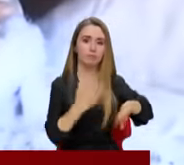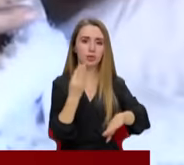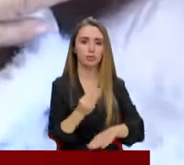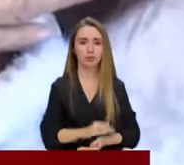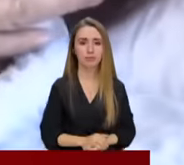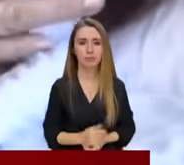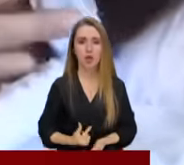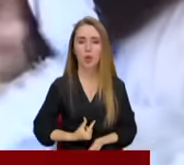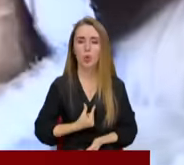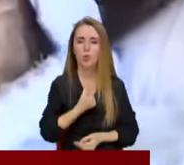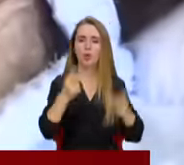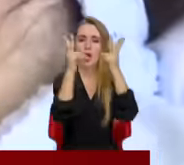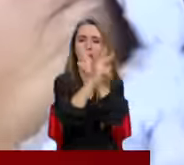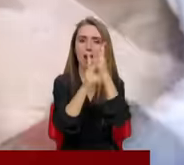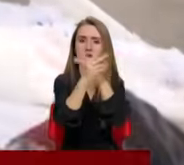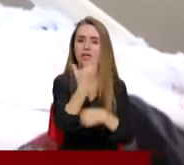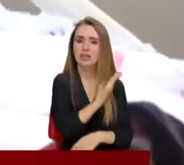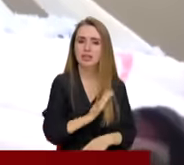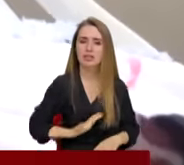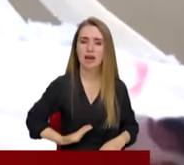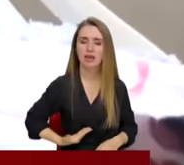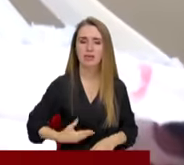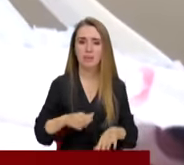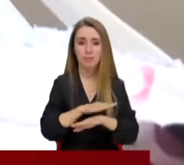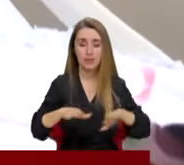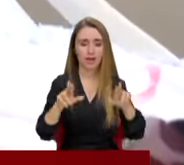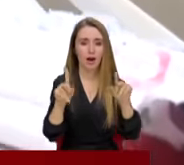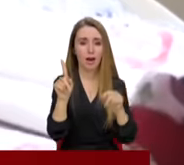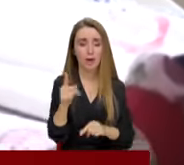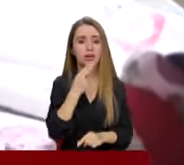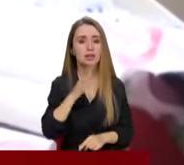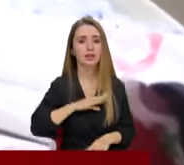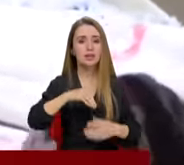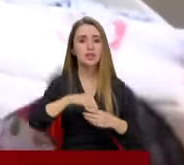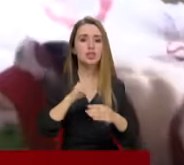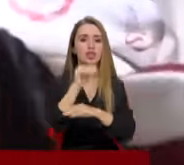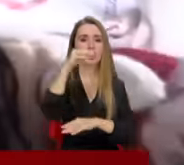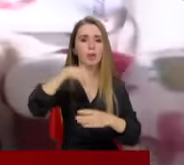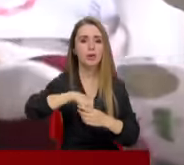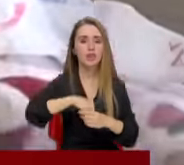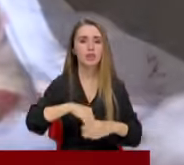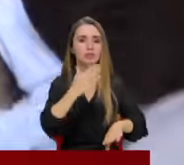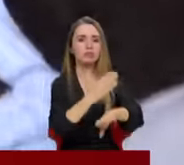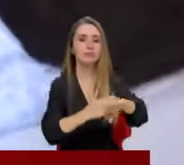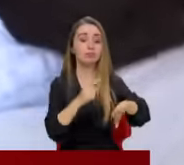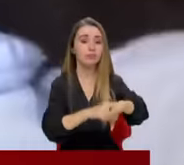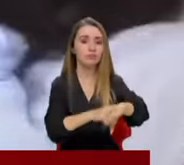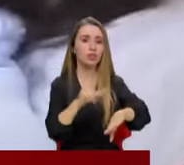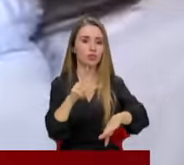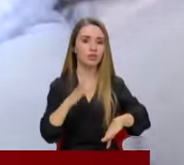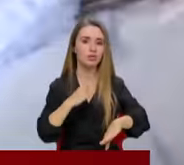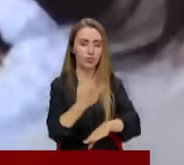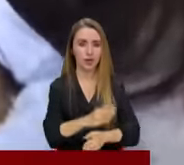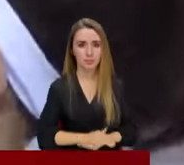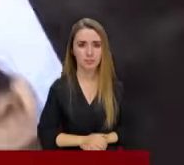kaybetti. Umutlar, hayaller ve sevgiler enkaza gömüldü ancak kızı için devam edebilmek adına bir biyonik kol hayaline tutunuyor